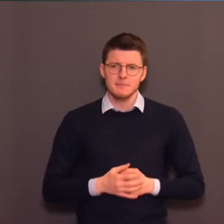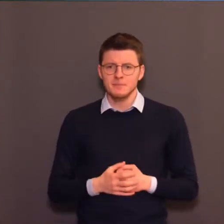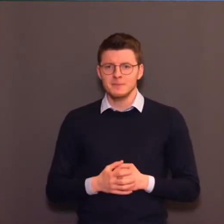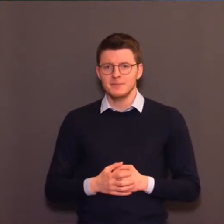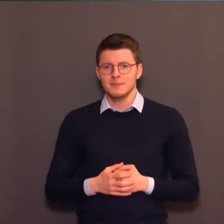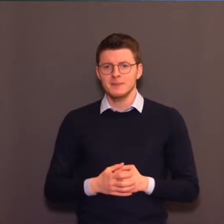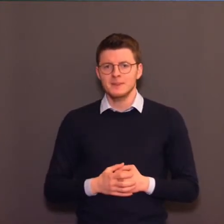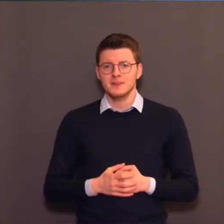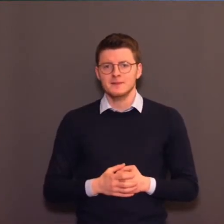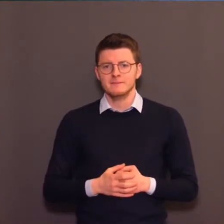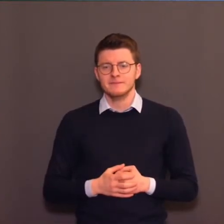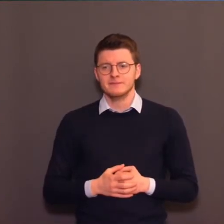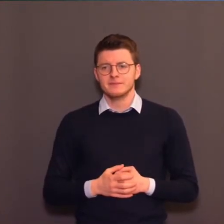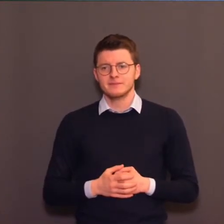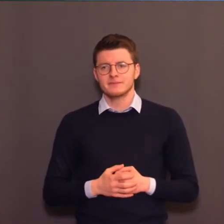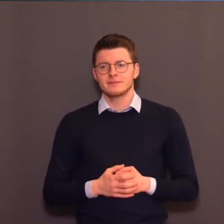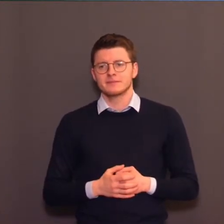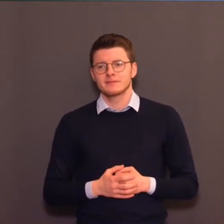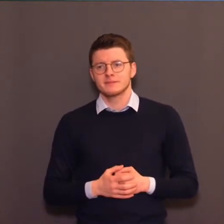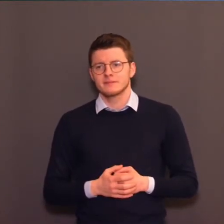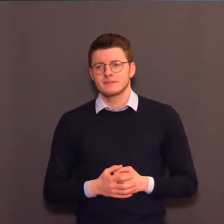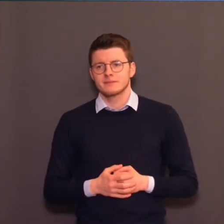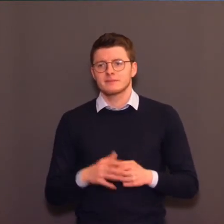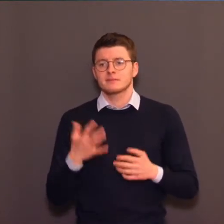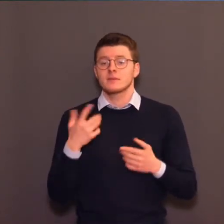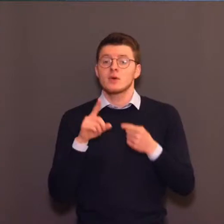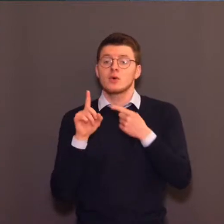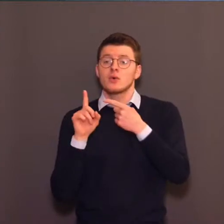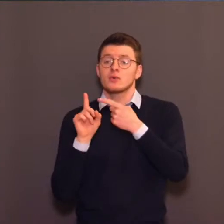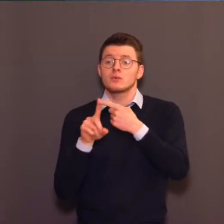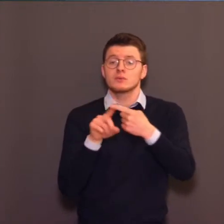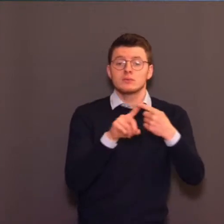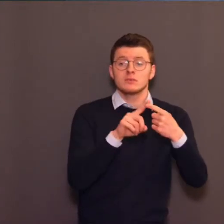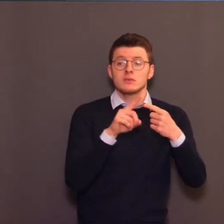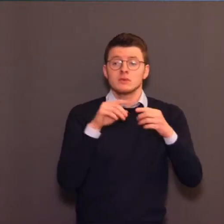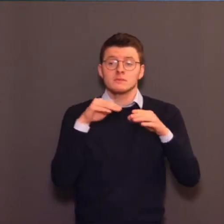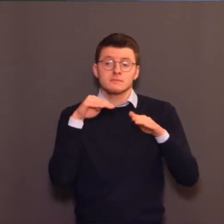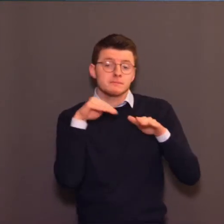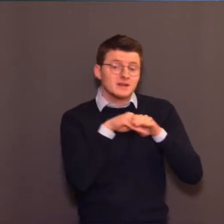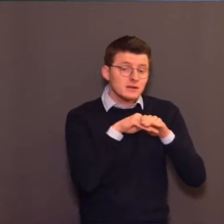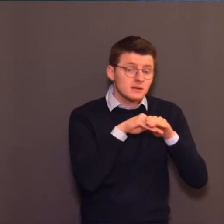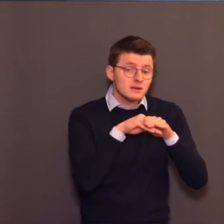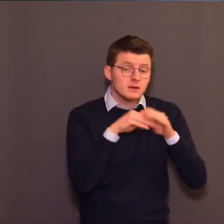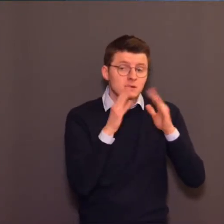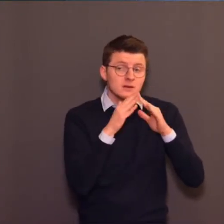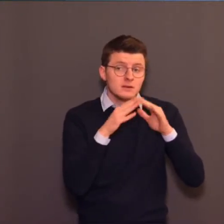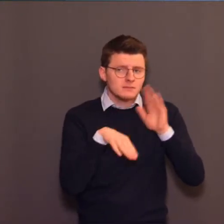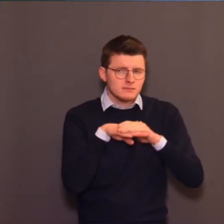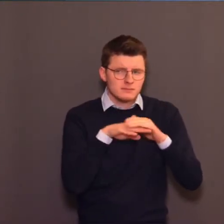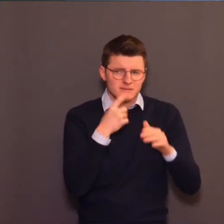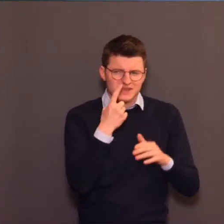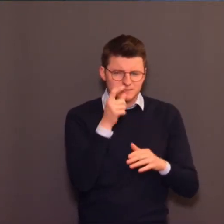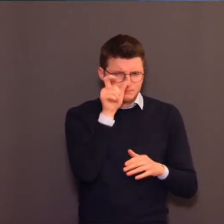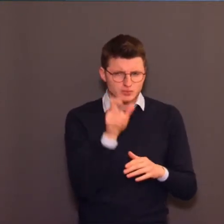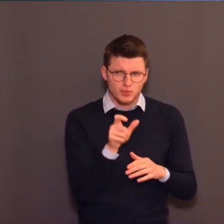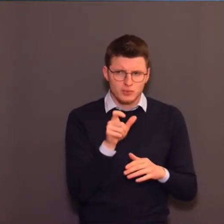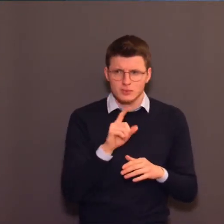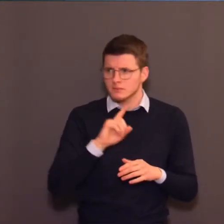Beperk uw ontmoetingen binnen tot 1 vaste persoon van buiten uw huishouden, uw